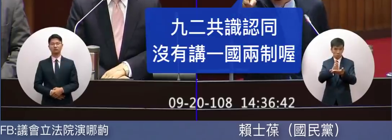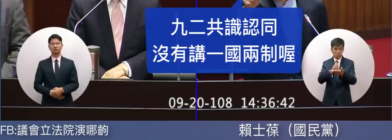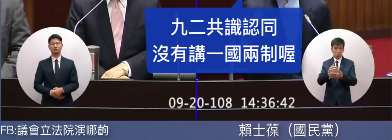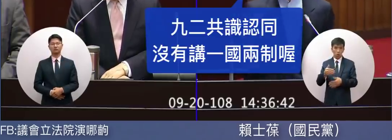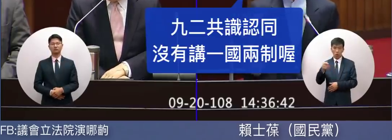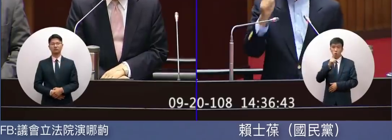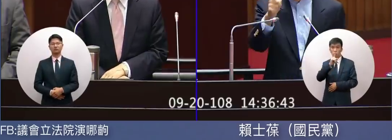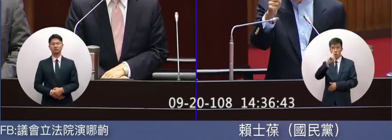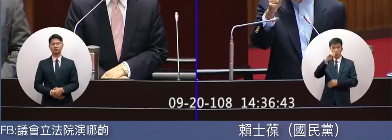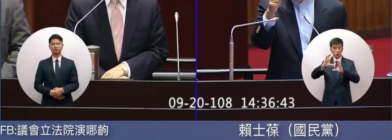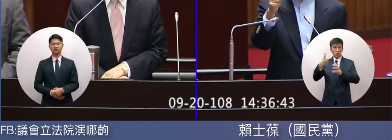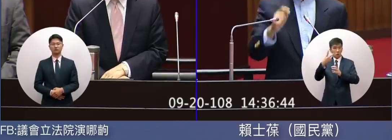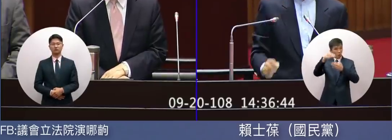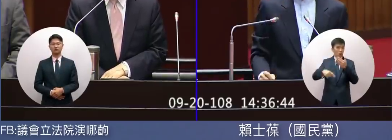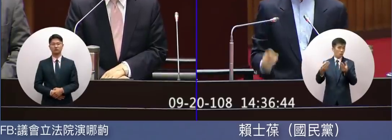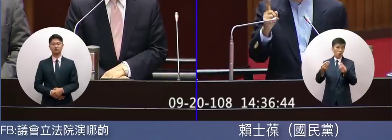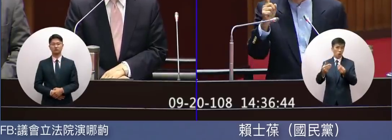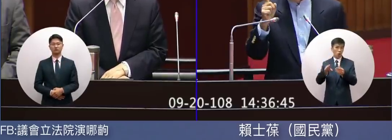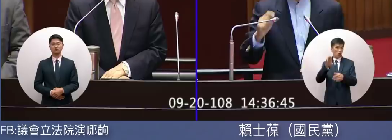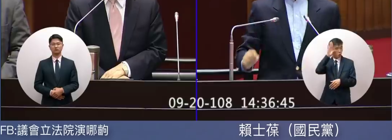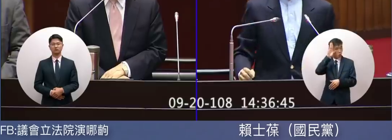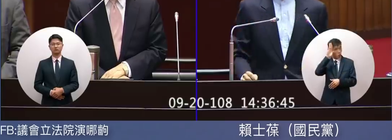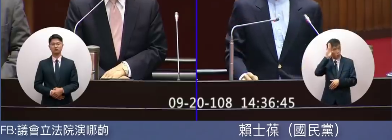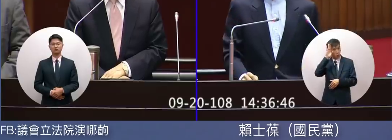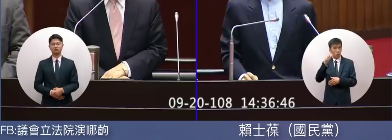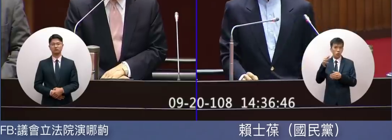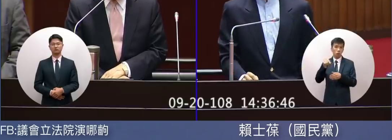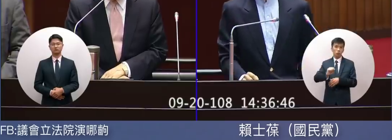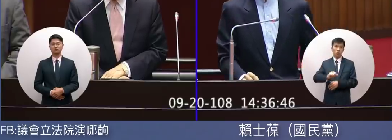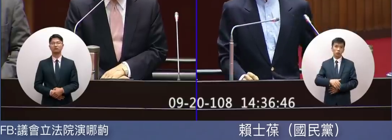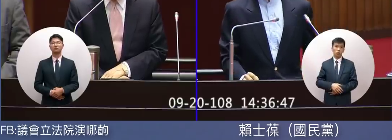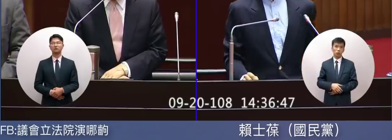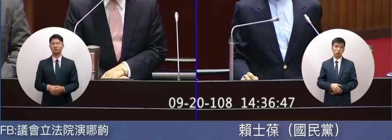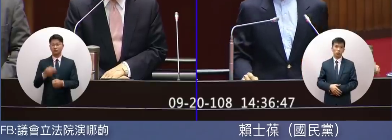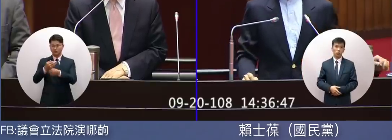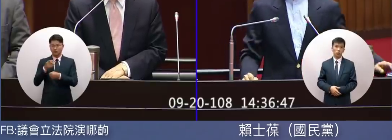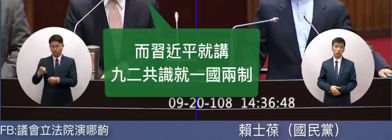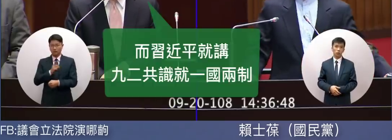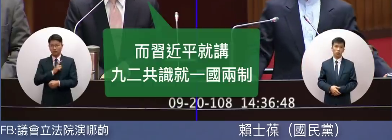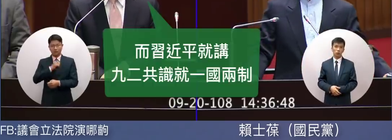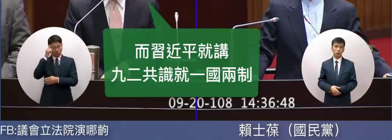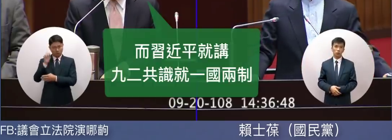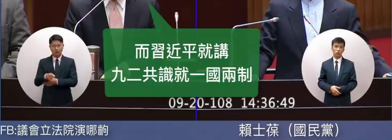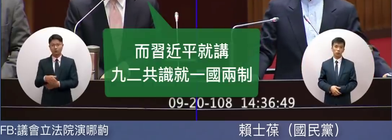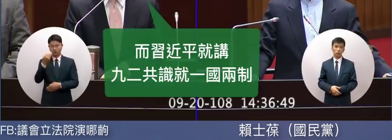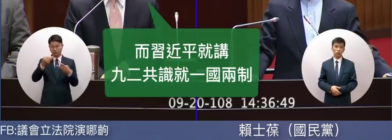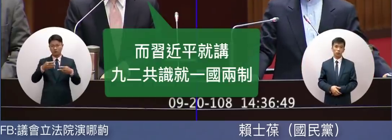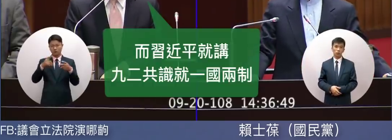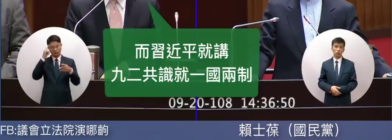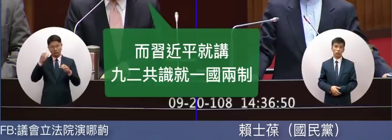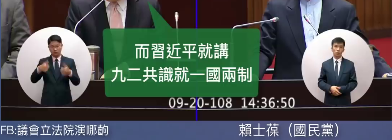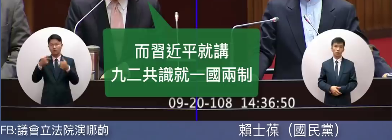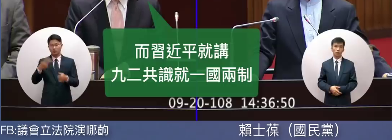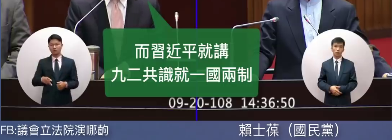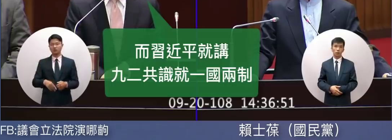同，没有讲一国两制哦，不要乱塞哦，话不要乱塞哦。 不，他认同九二共识，而习近平就